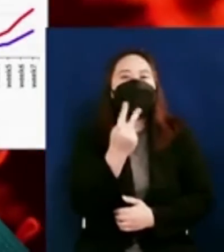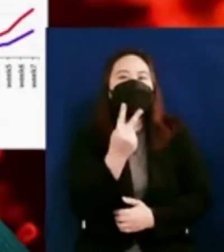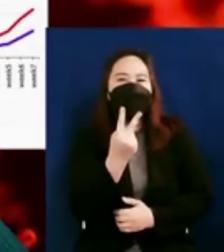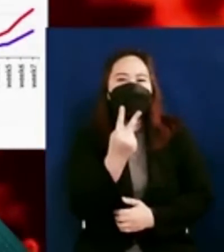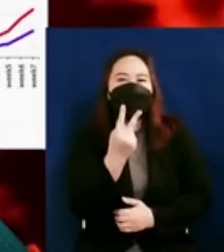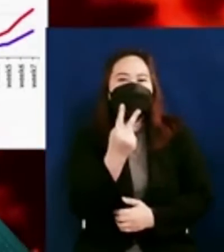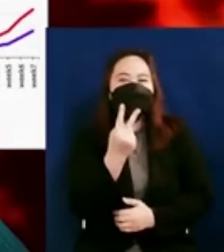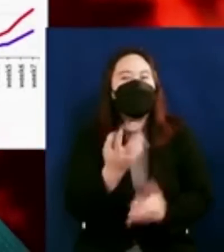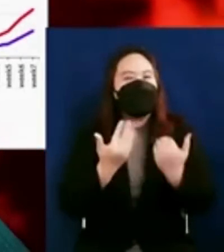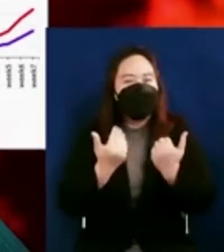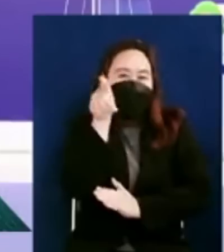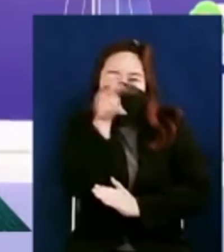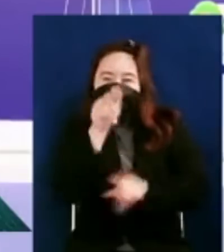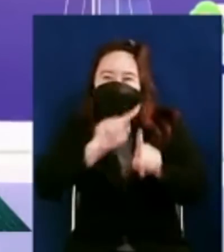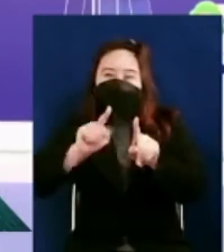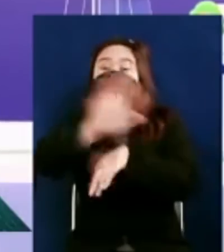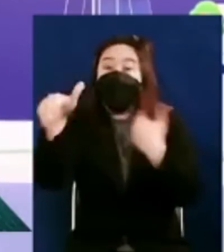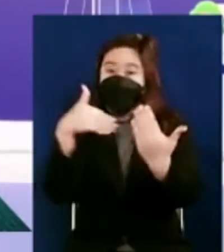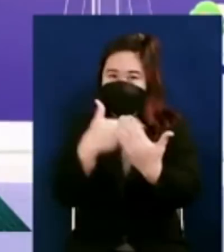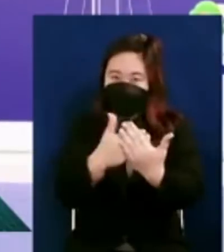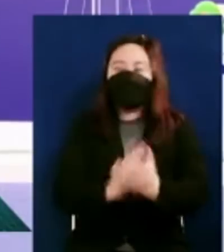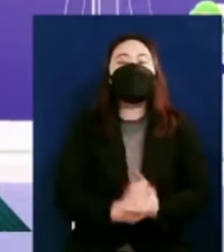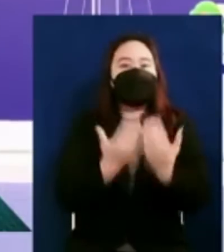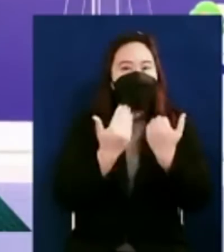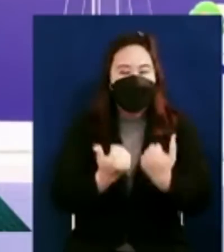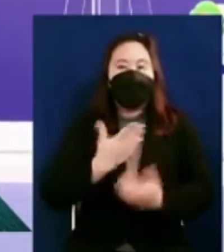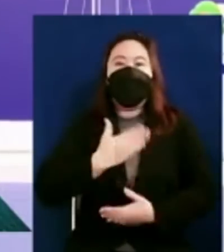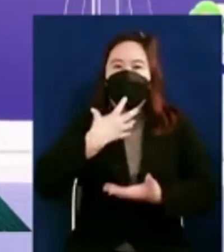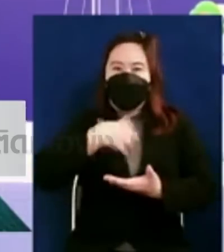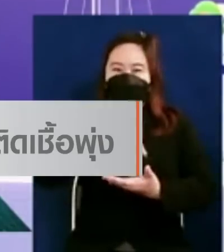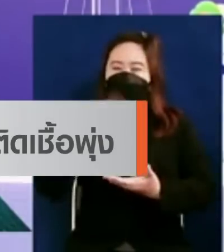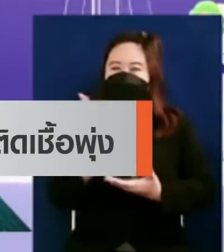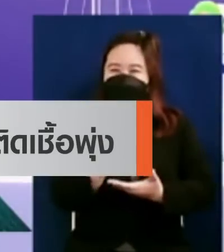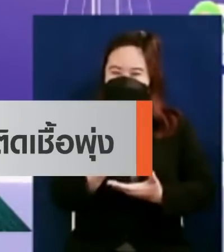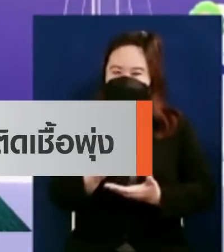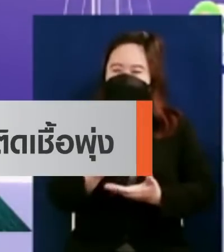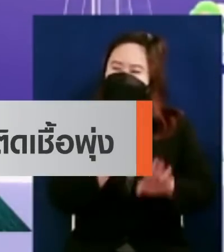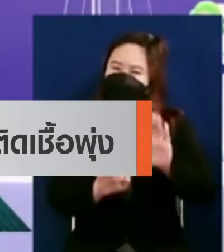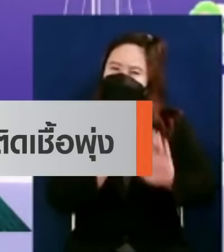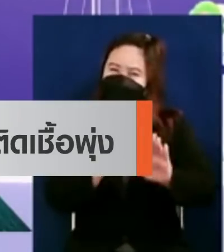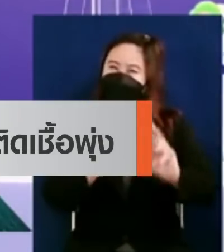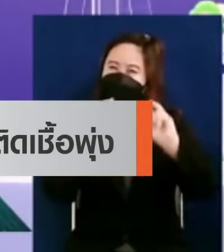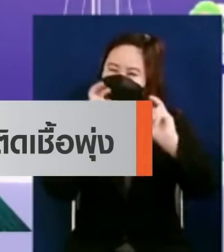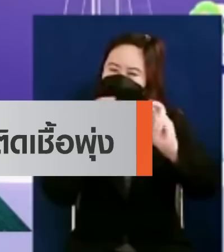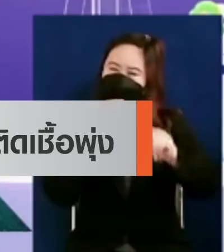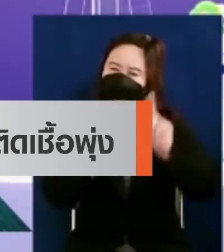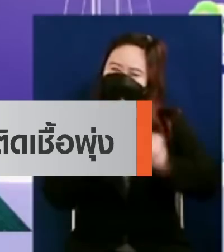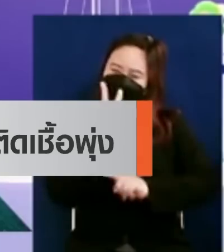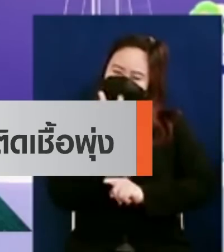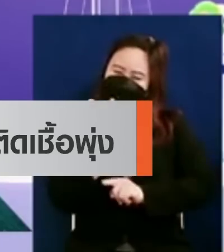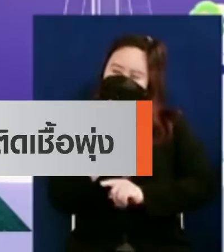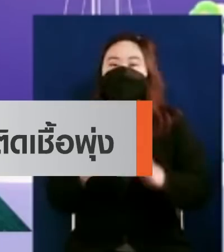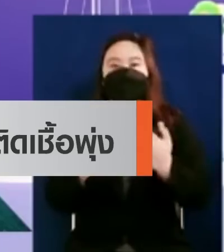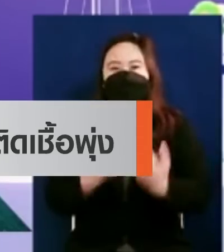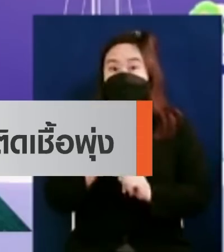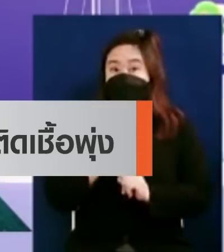ความเสี่ยงต่ออาการรุนแรงหลังจากติดเชื้อค่ะสำหรับกลุ่มที่ต้องเฝ้าระวังมี18จังหวัดทำให้การระบาดของโ